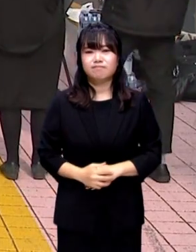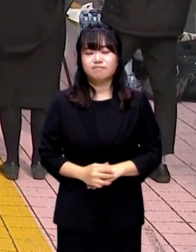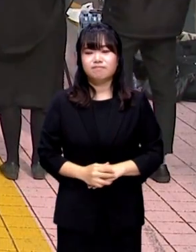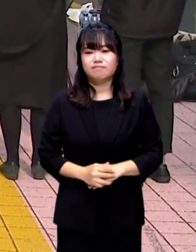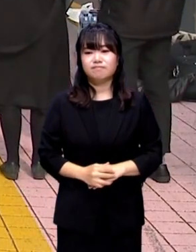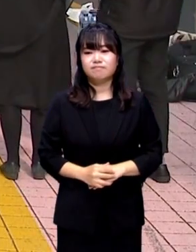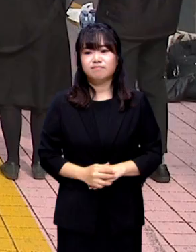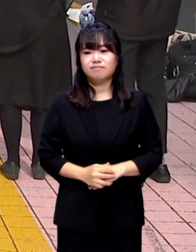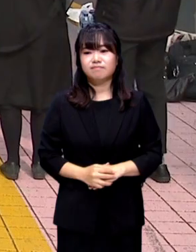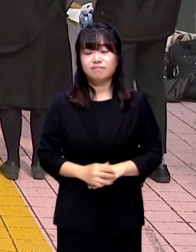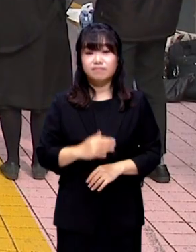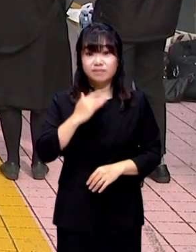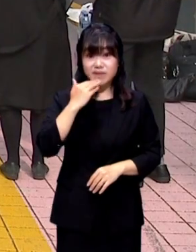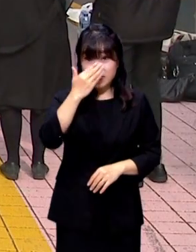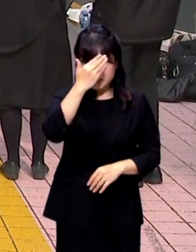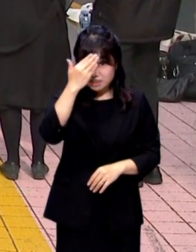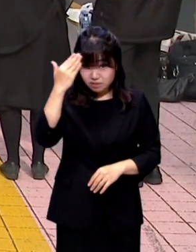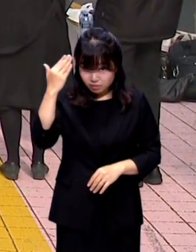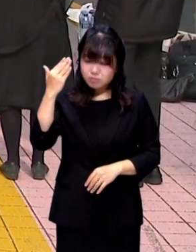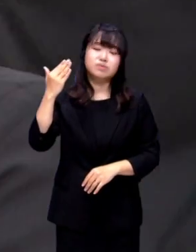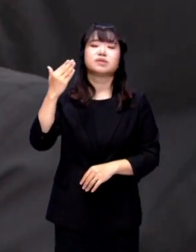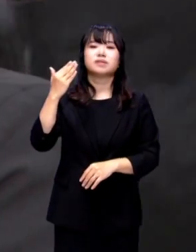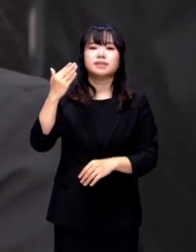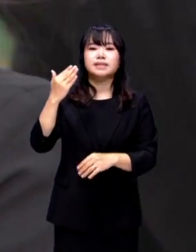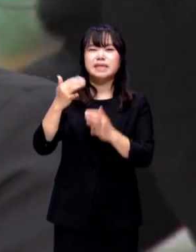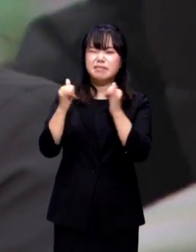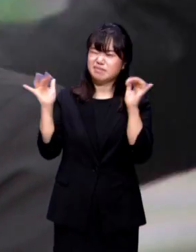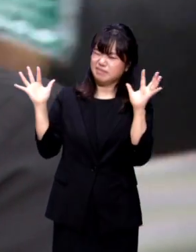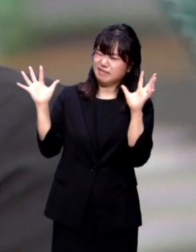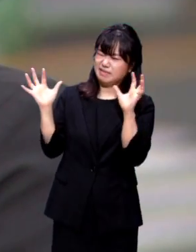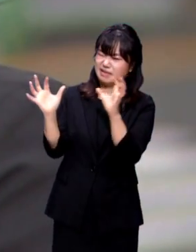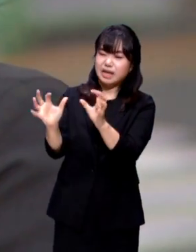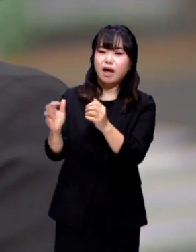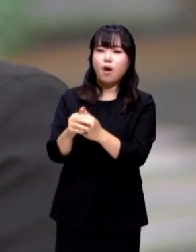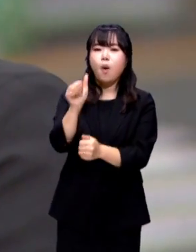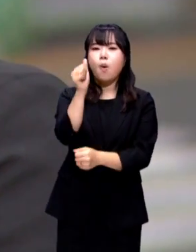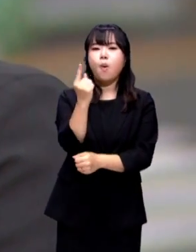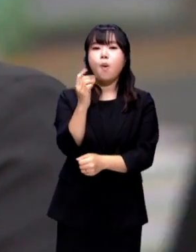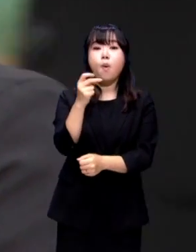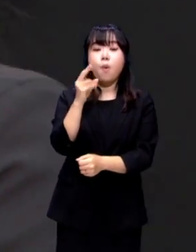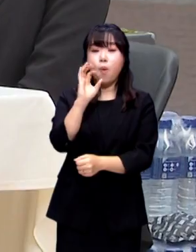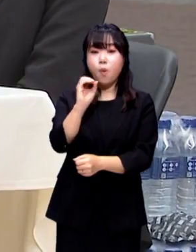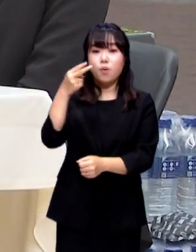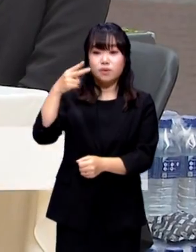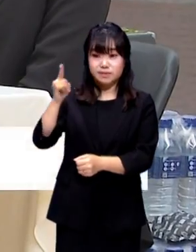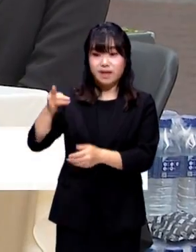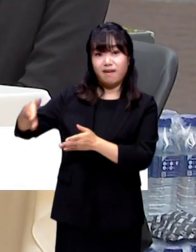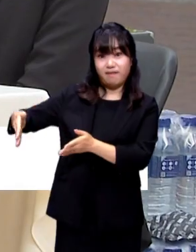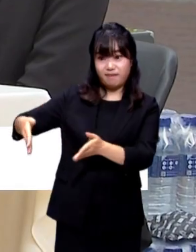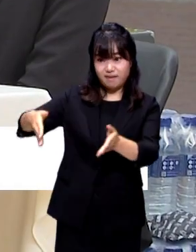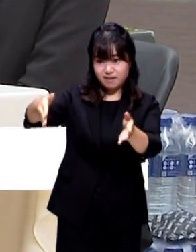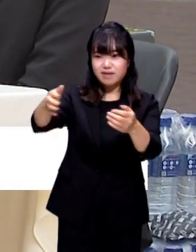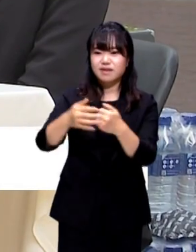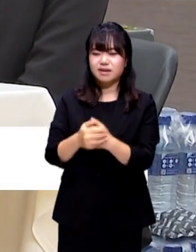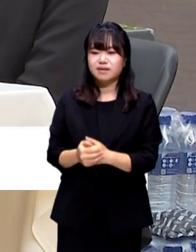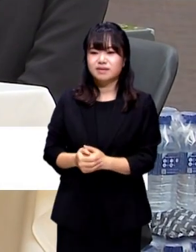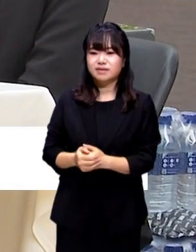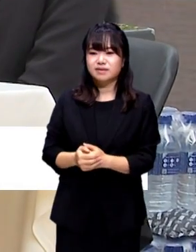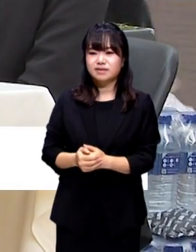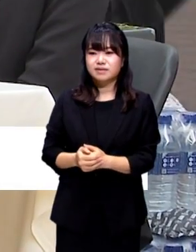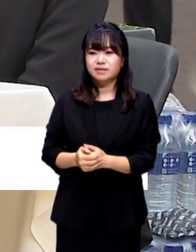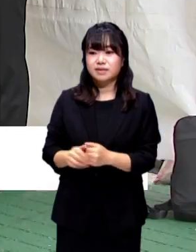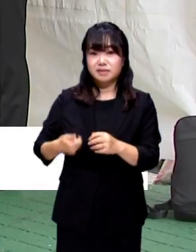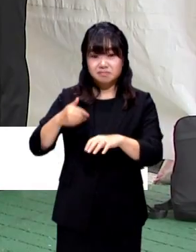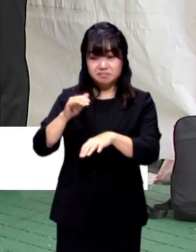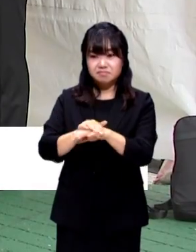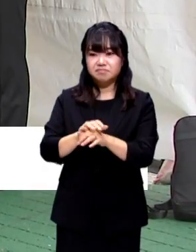그랬어요. 젊음의 상징 홍대 축제거리. 20대 청년들 중에서는 희생자들을 추모하는 합동 분향소에서 상주를